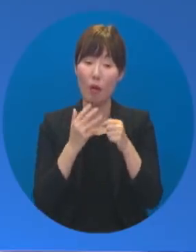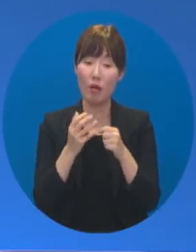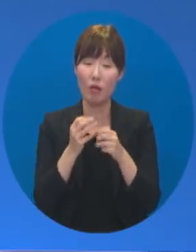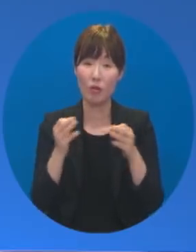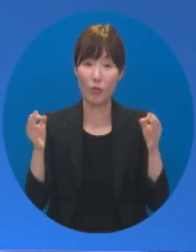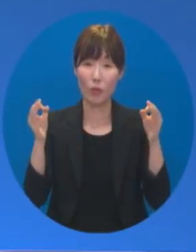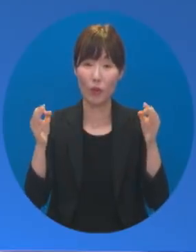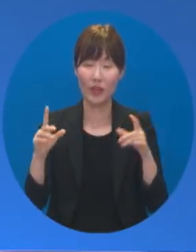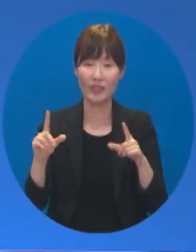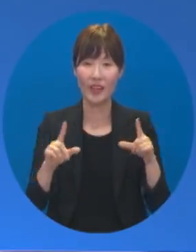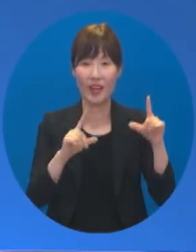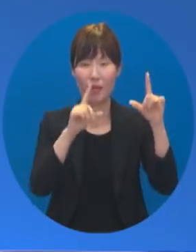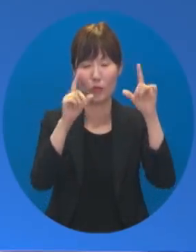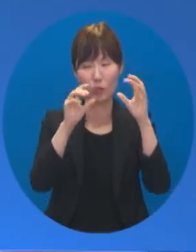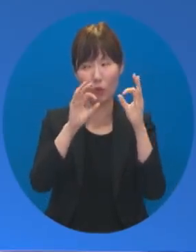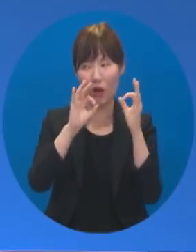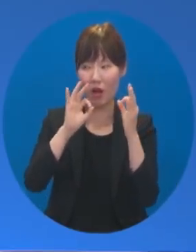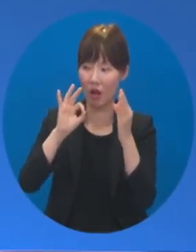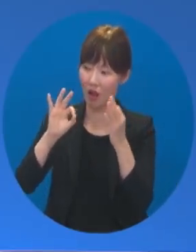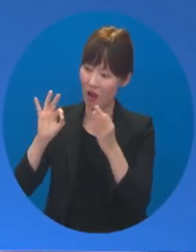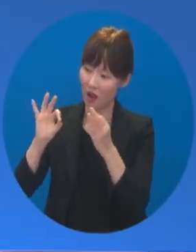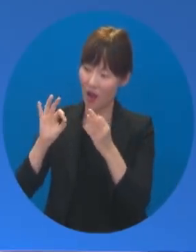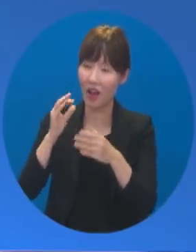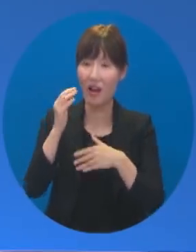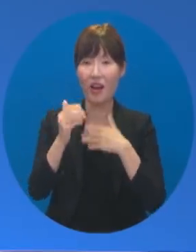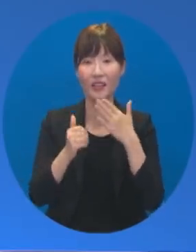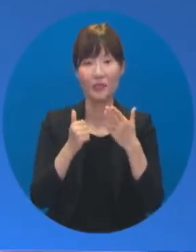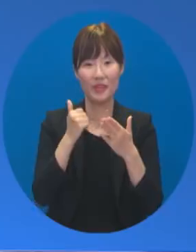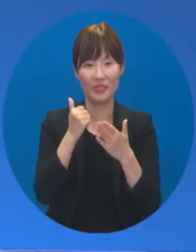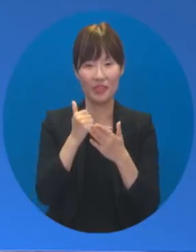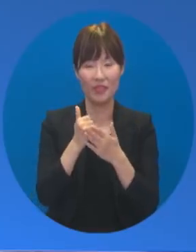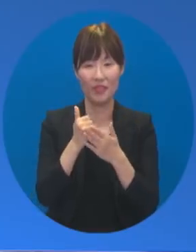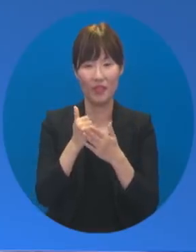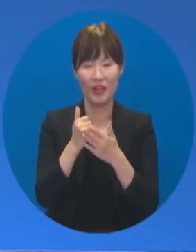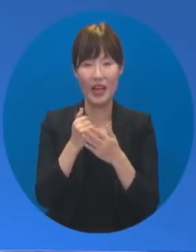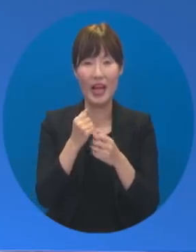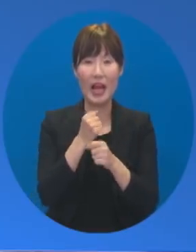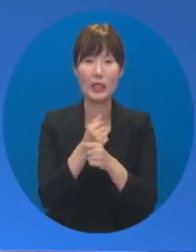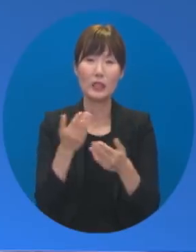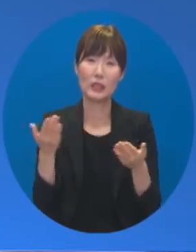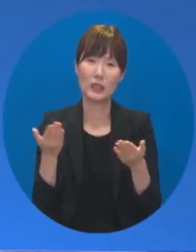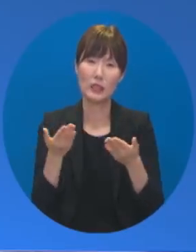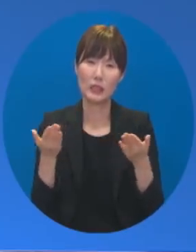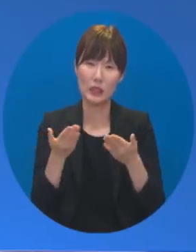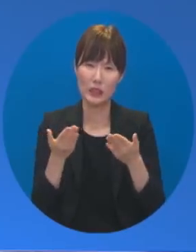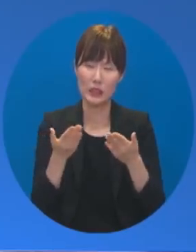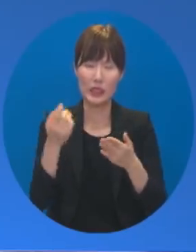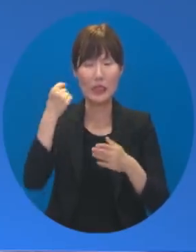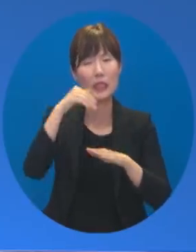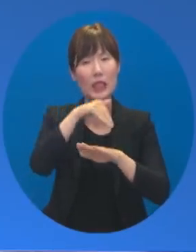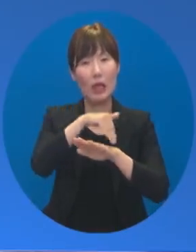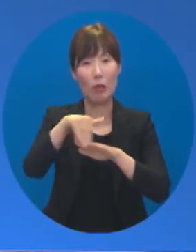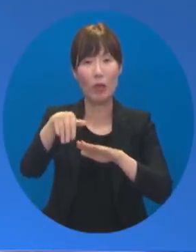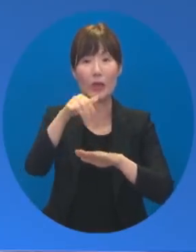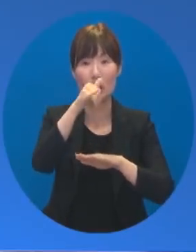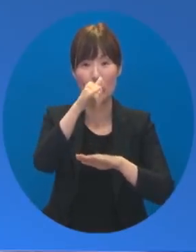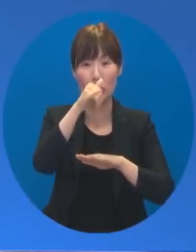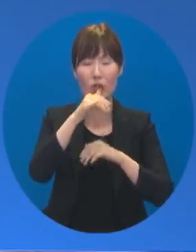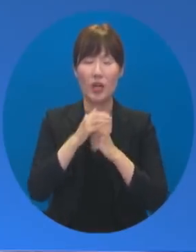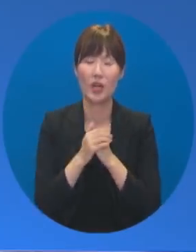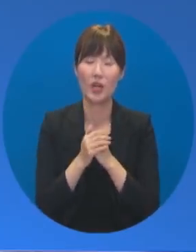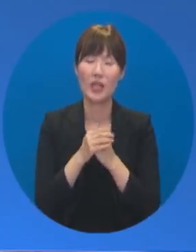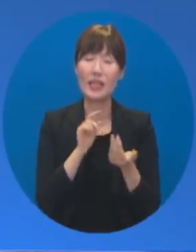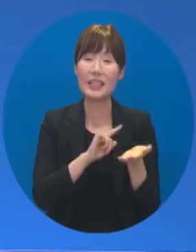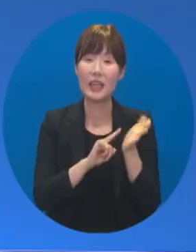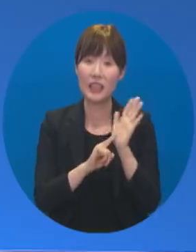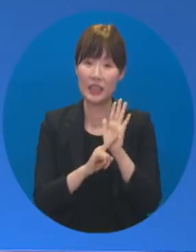돌아보니까 아, 하나님께서 하시는 일이 계셨구나. 하나님께서